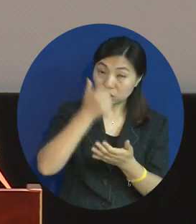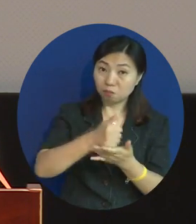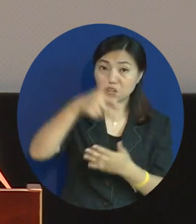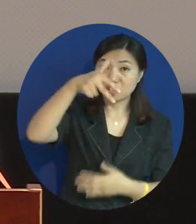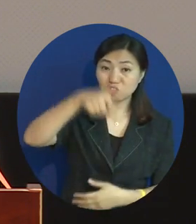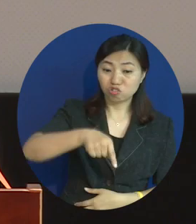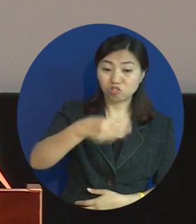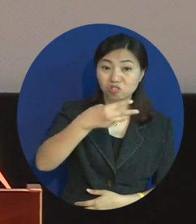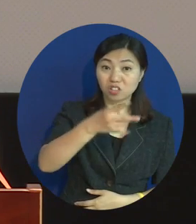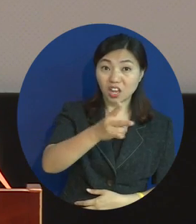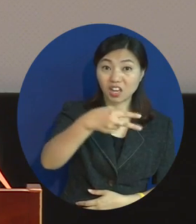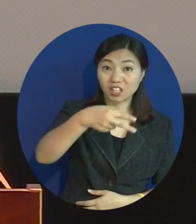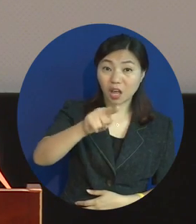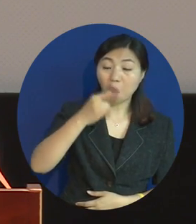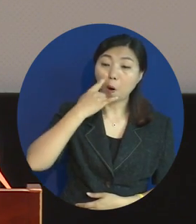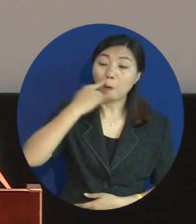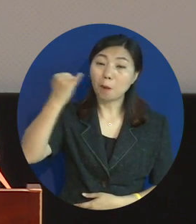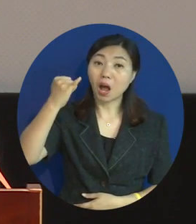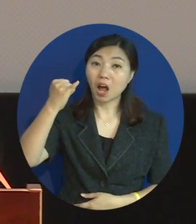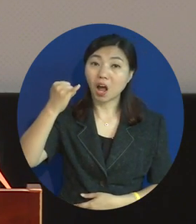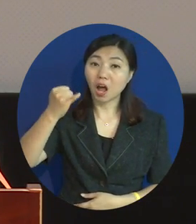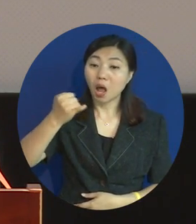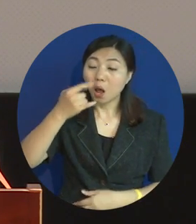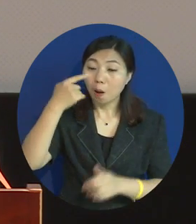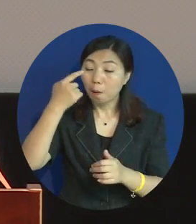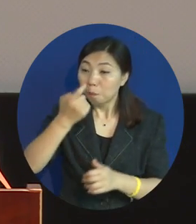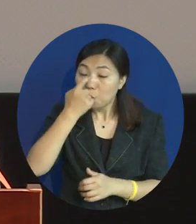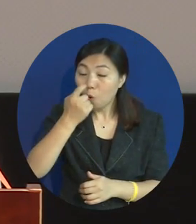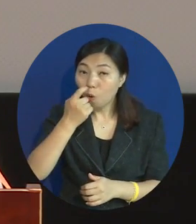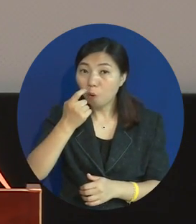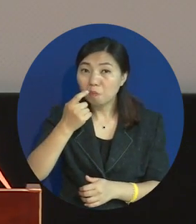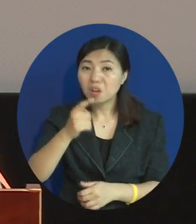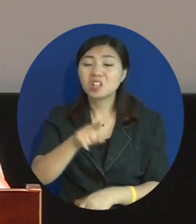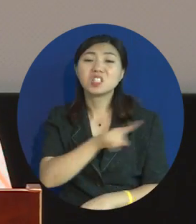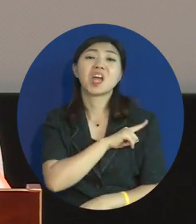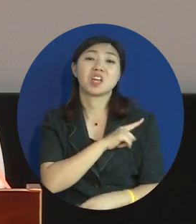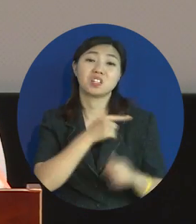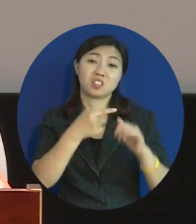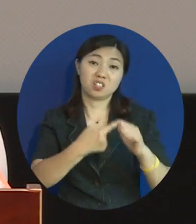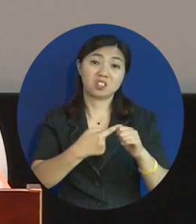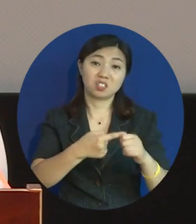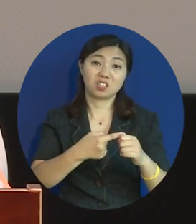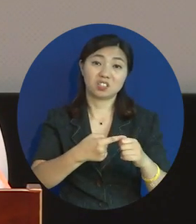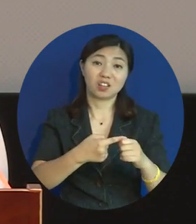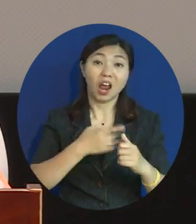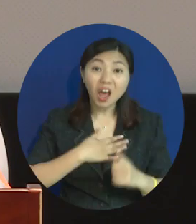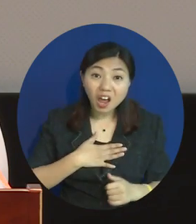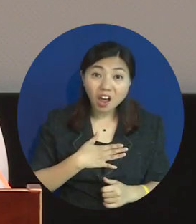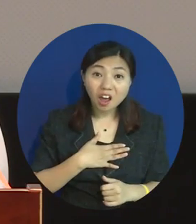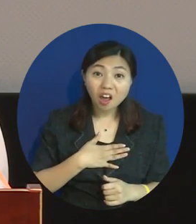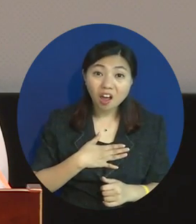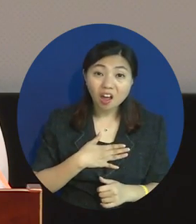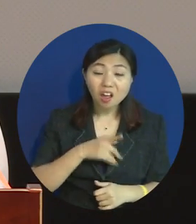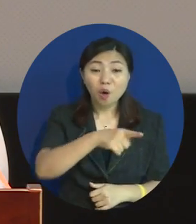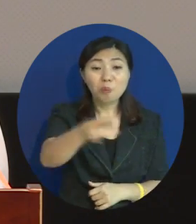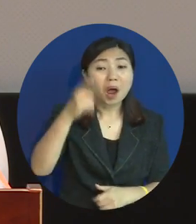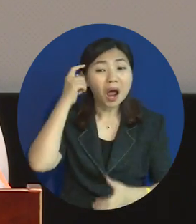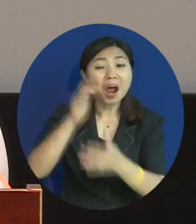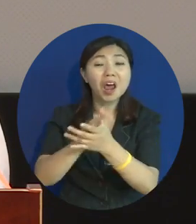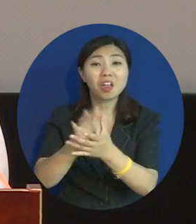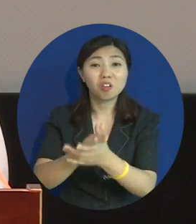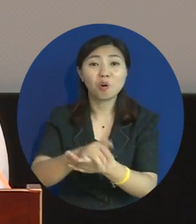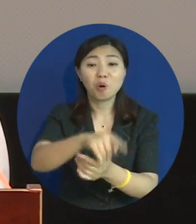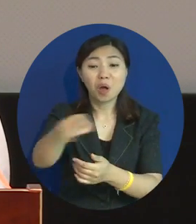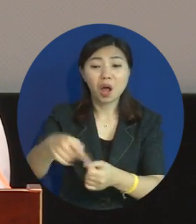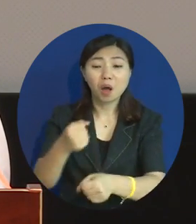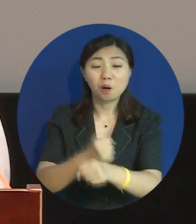베스트셀러고 엄마 수업이 베스트셀러라는 거 알아요? 네, 알고 있습니다. 왜 그걸 자기들 애가 돈 벌지 나보고 돈 벌게 만들어?